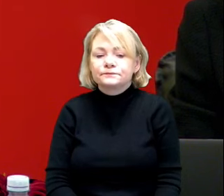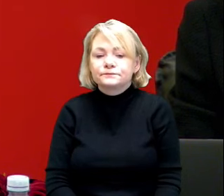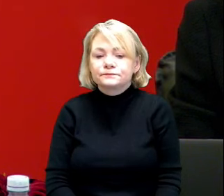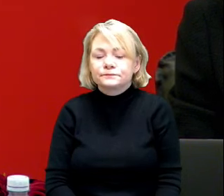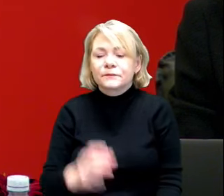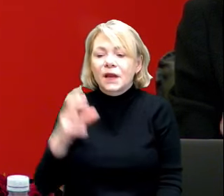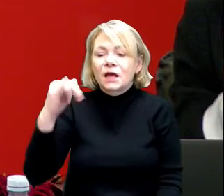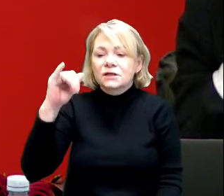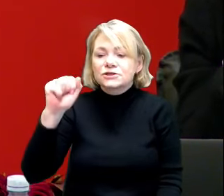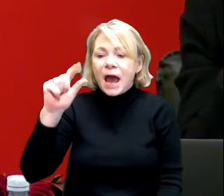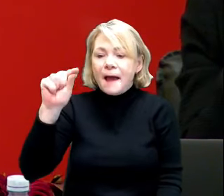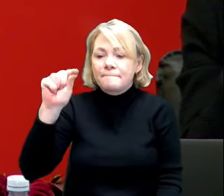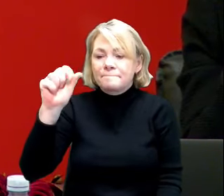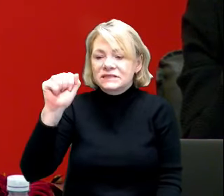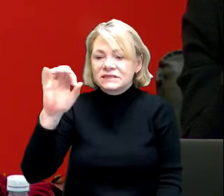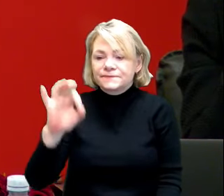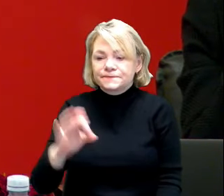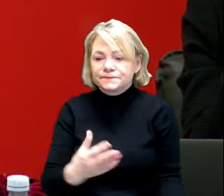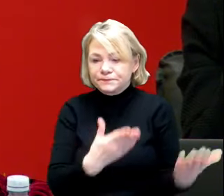prašau jūs